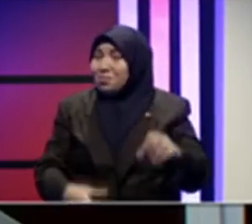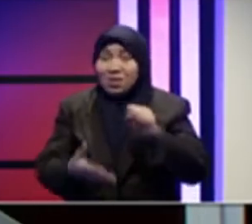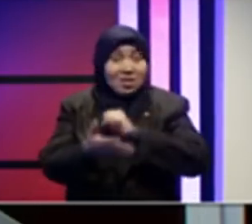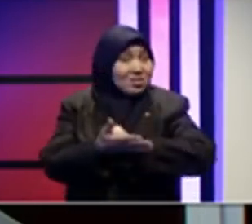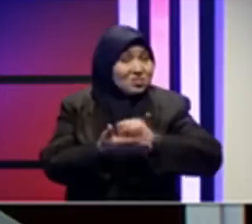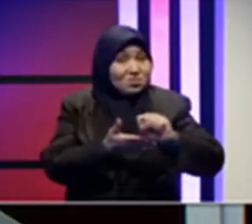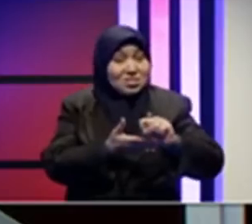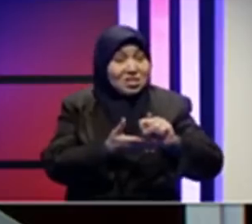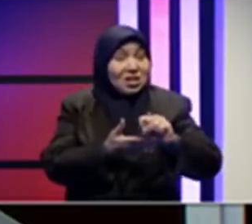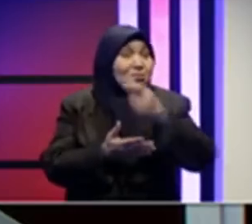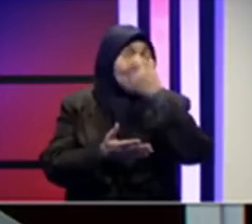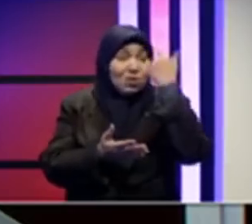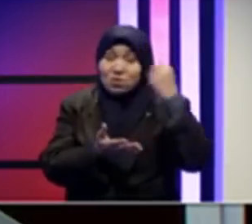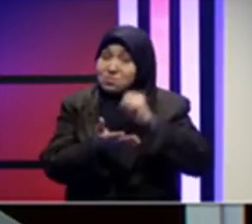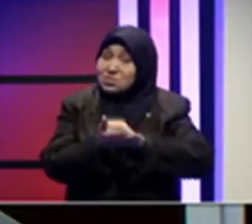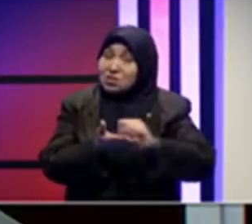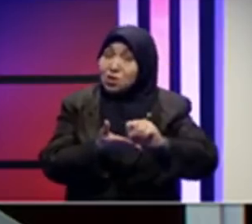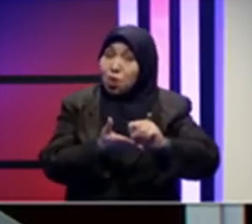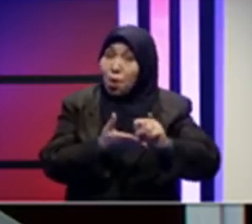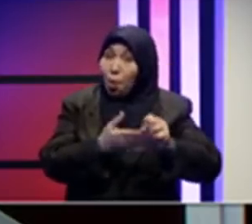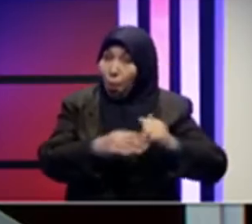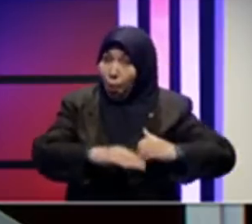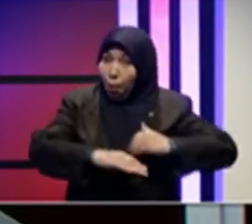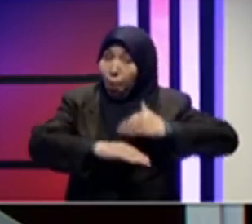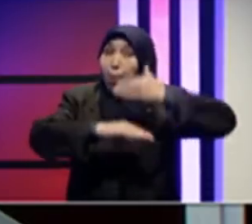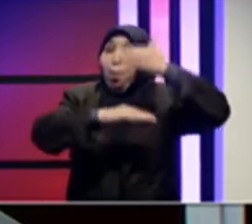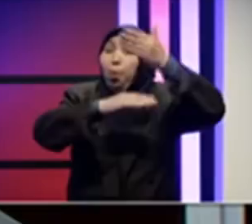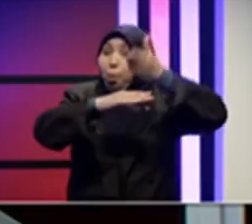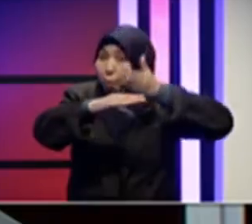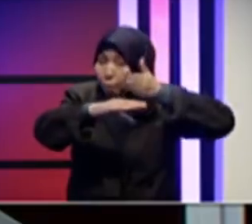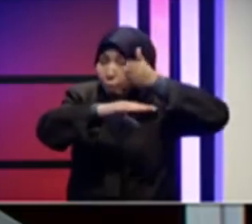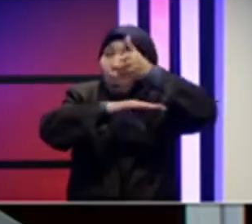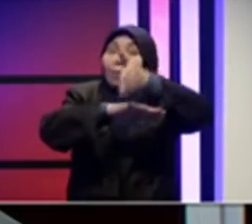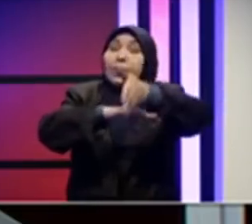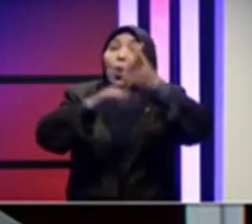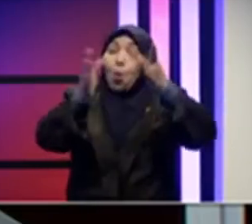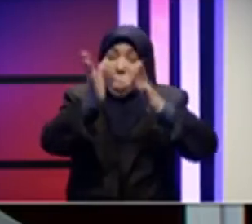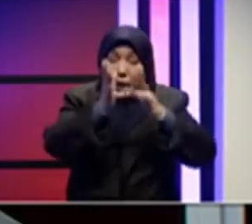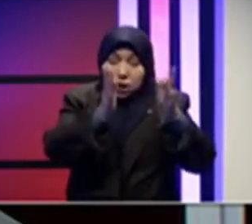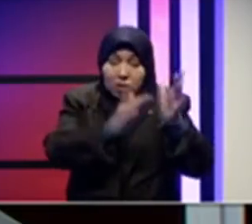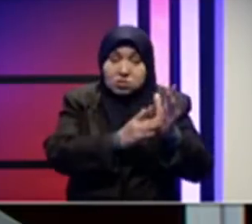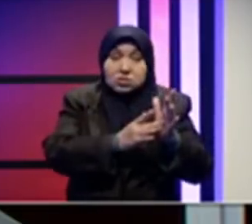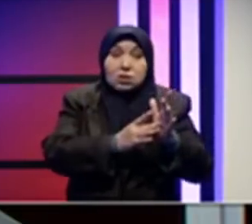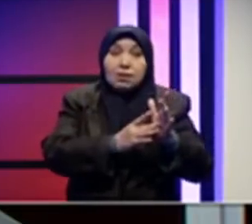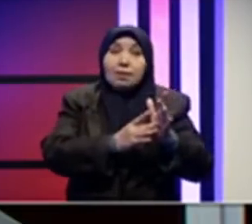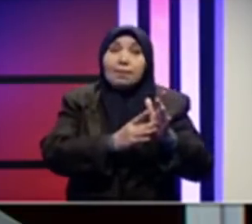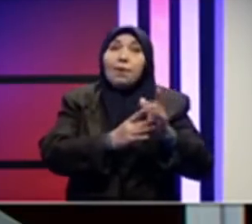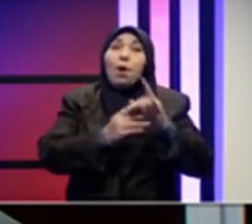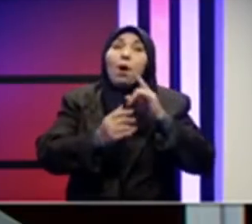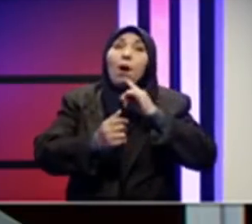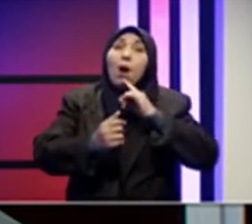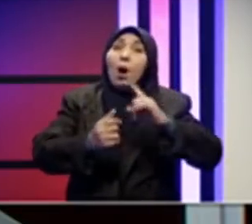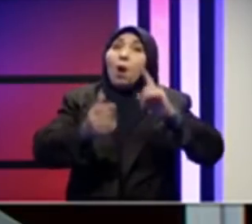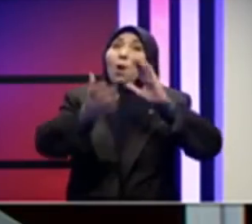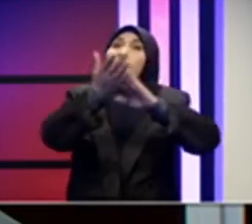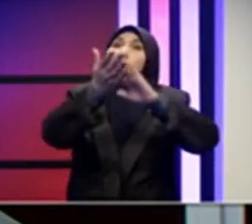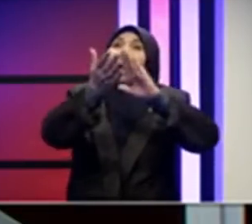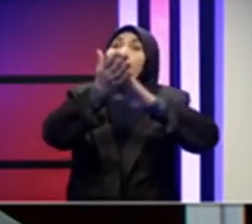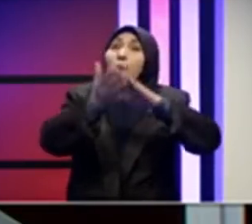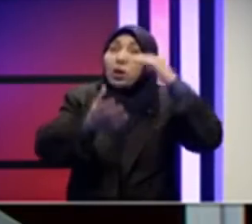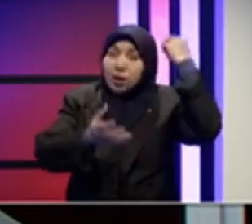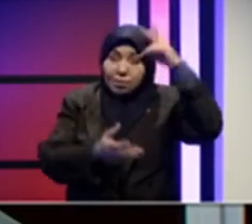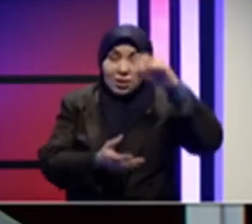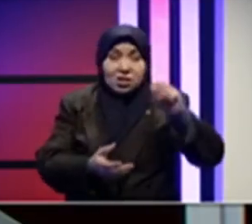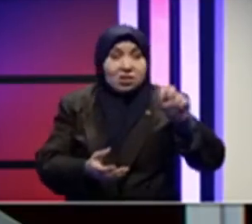Ya, kerana penyucian yang melampau-lampau itulah yang menyebabkan orang Kristian mendewa-dewakan Nabi Isa alaihi